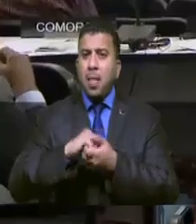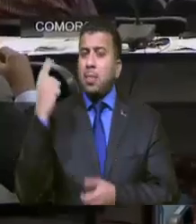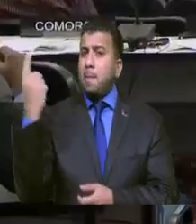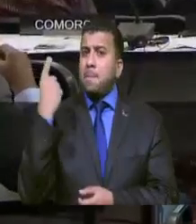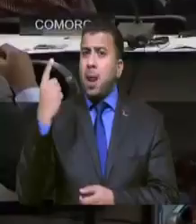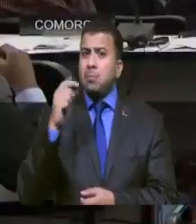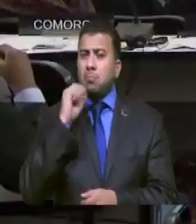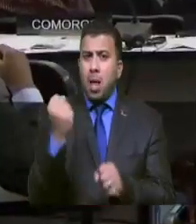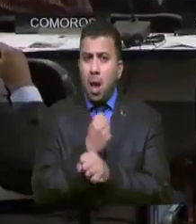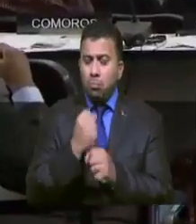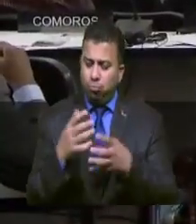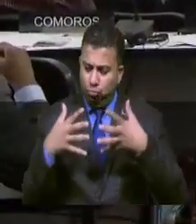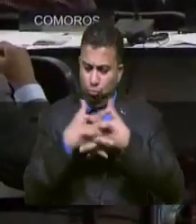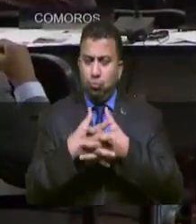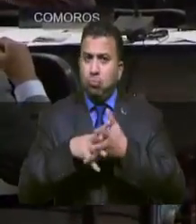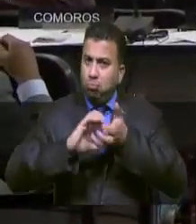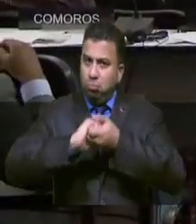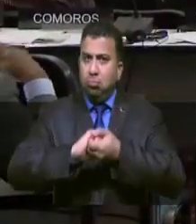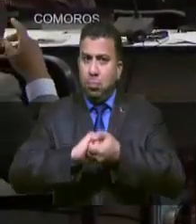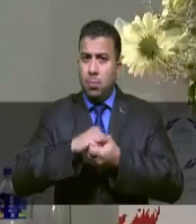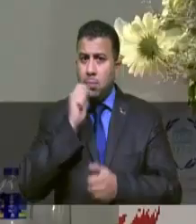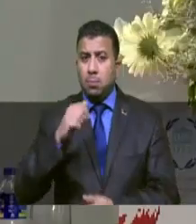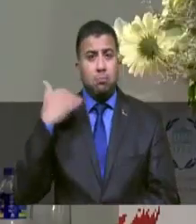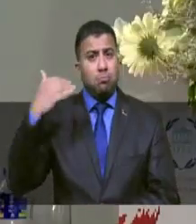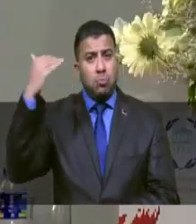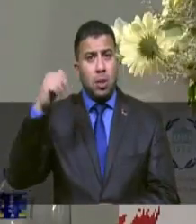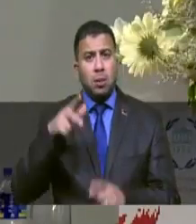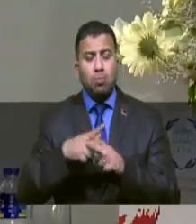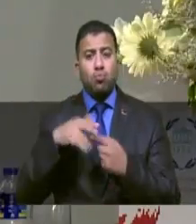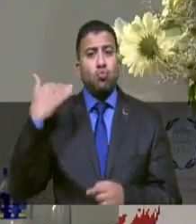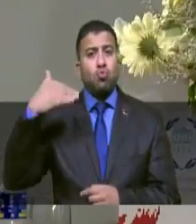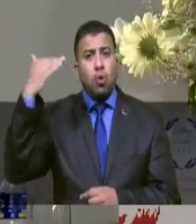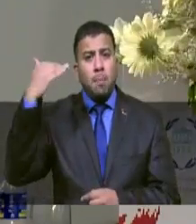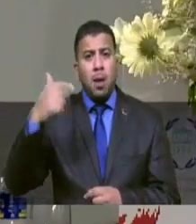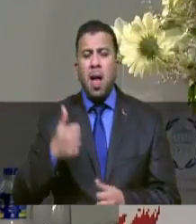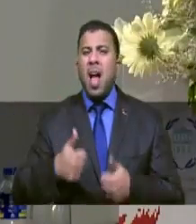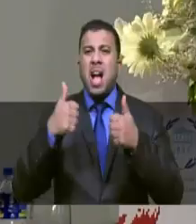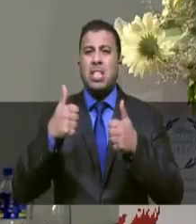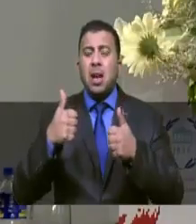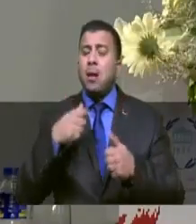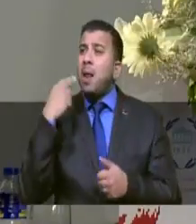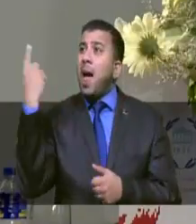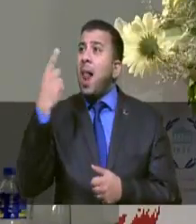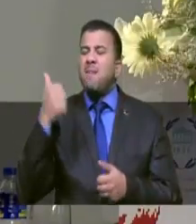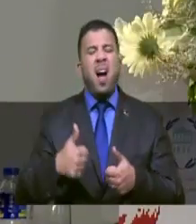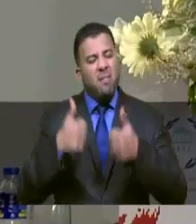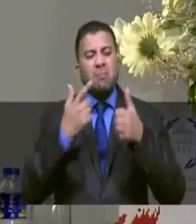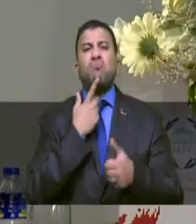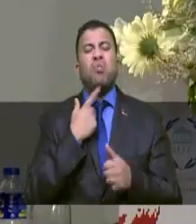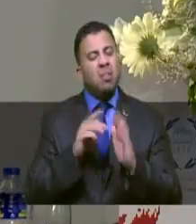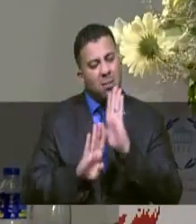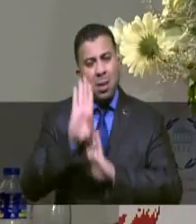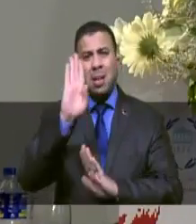الدولي للعمل كشركاء متحدين وملتزمين باستشراف وصياغة مستقبل من أجل عالم أفضل